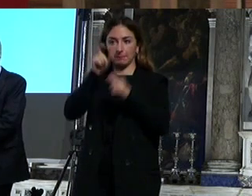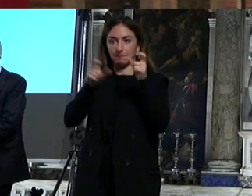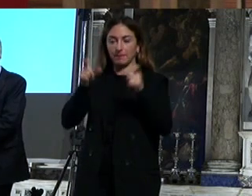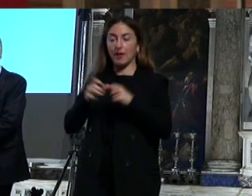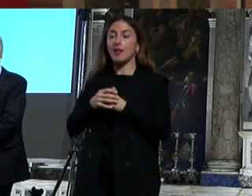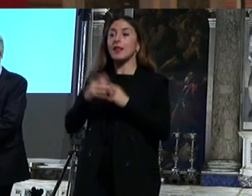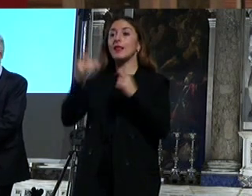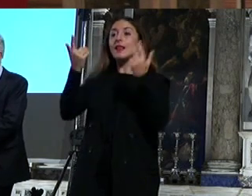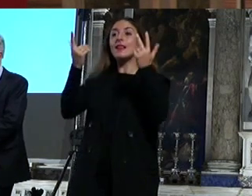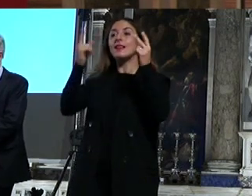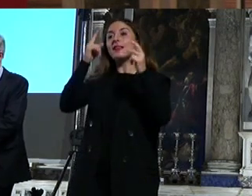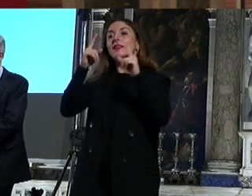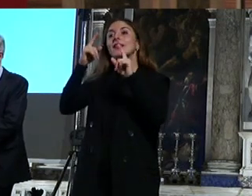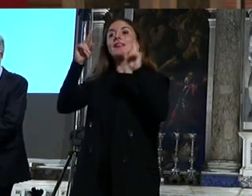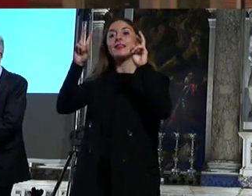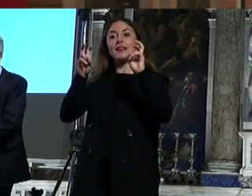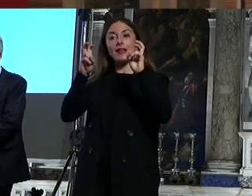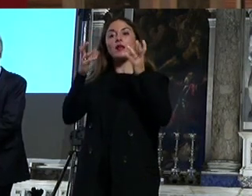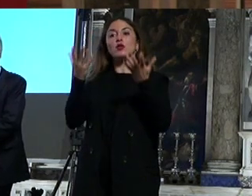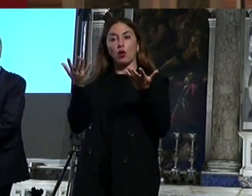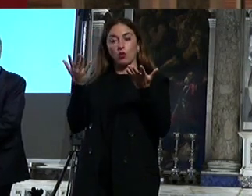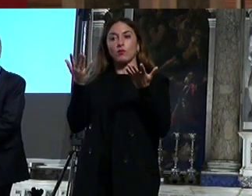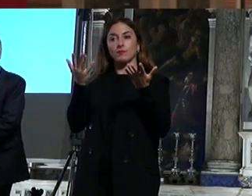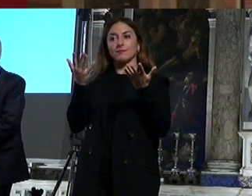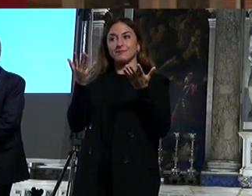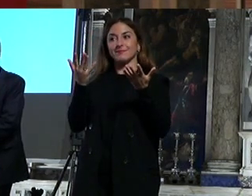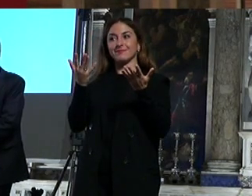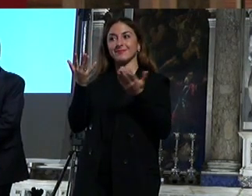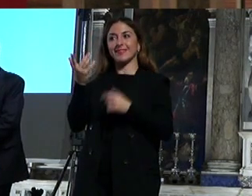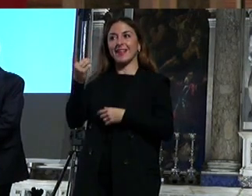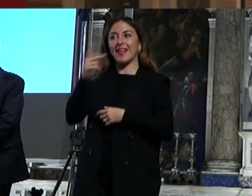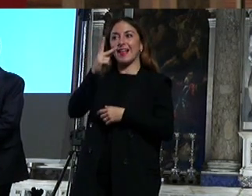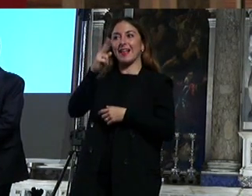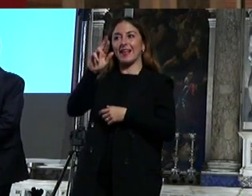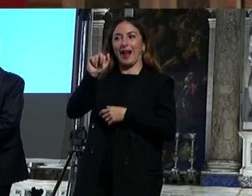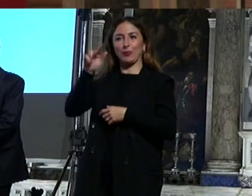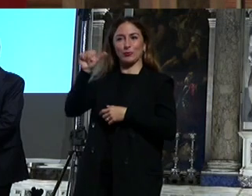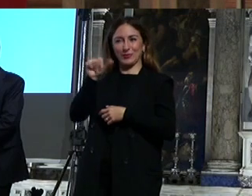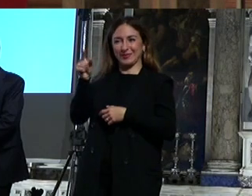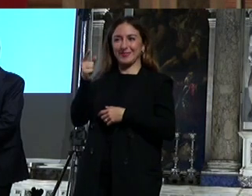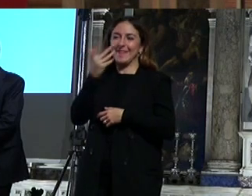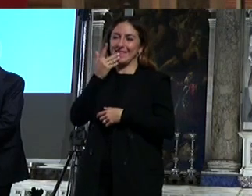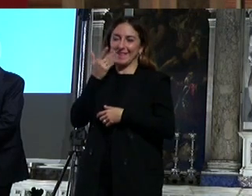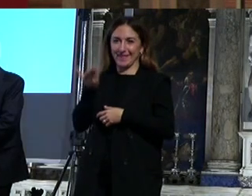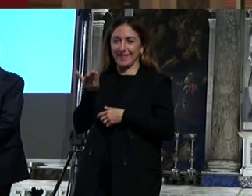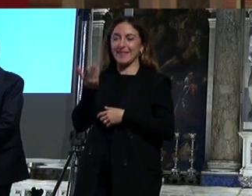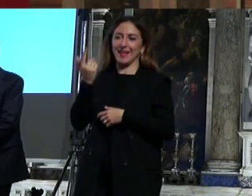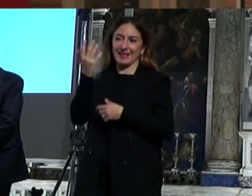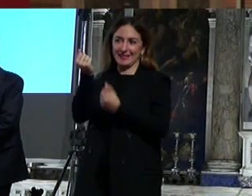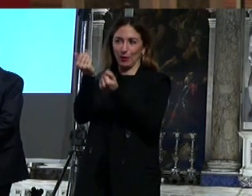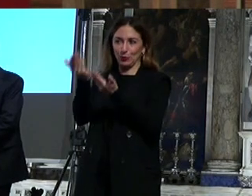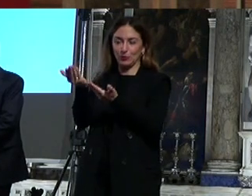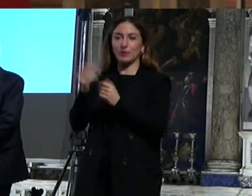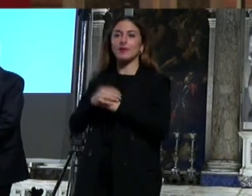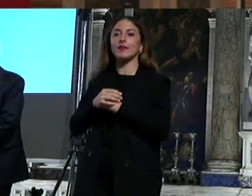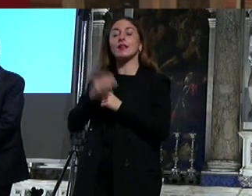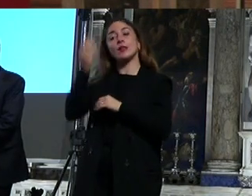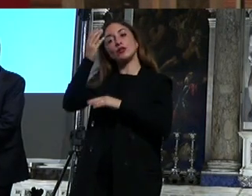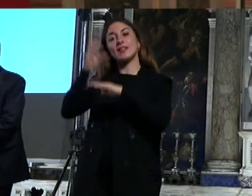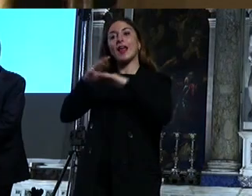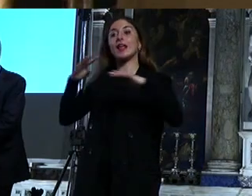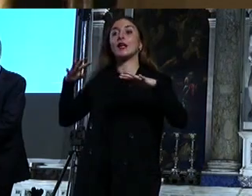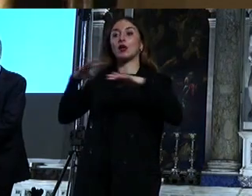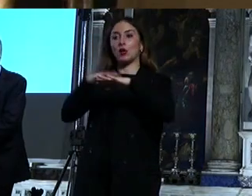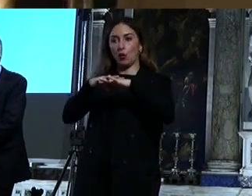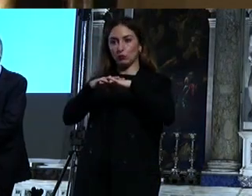Il titolo è stato apprezzato da Nicole Cross, che saluto. Incroci di civiltà, come è stata Venezia, poi ce